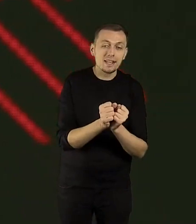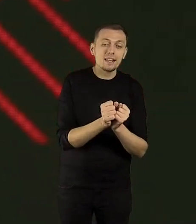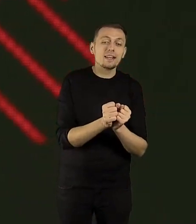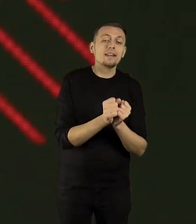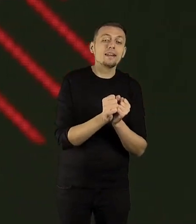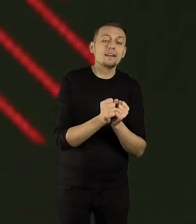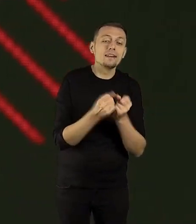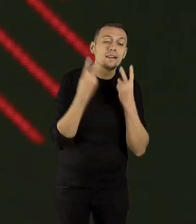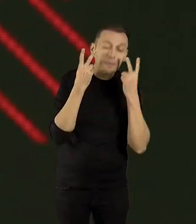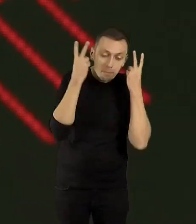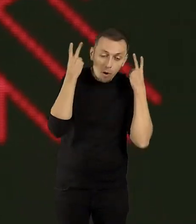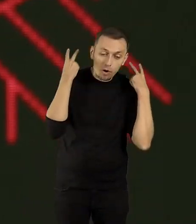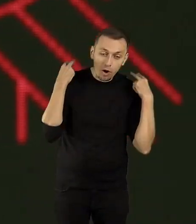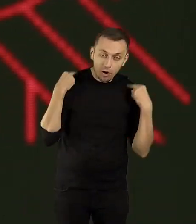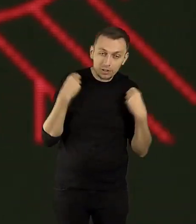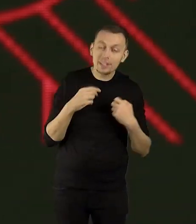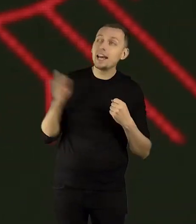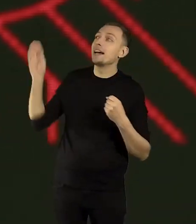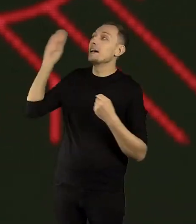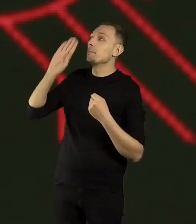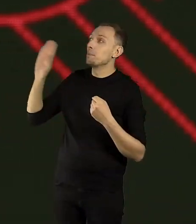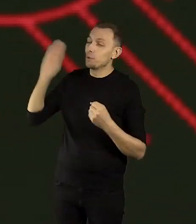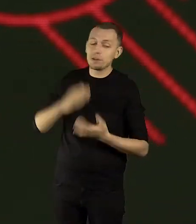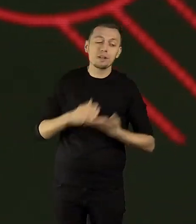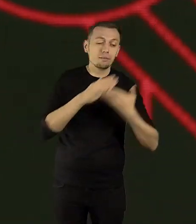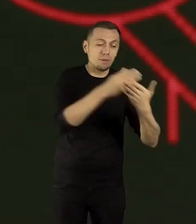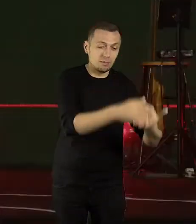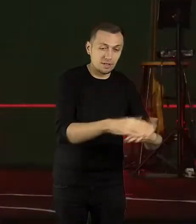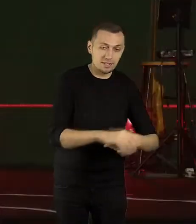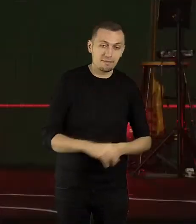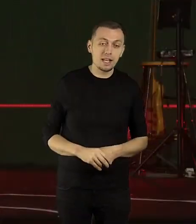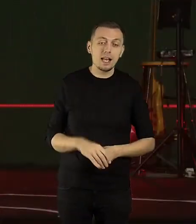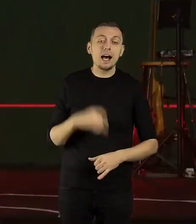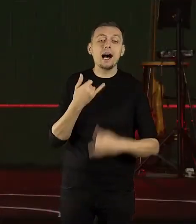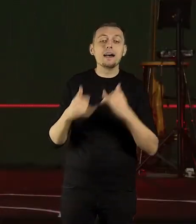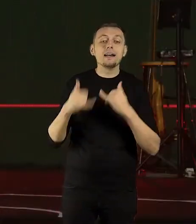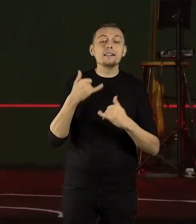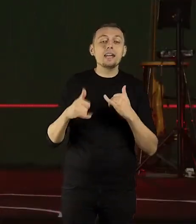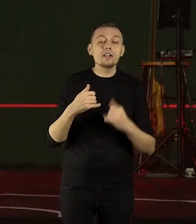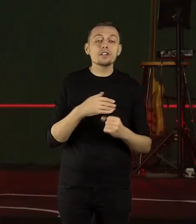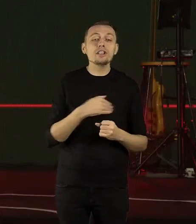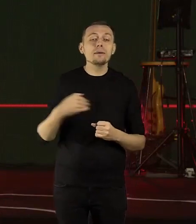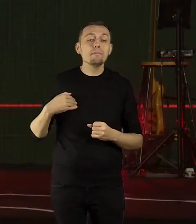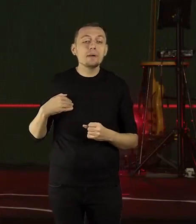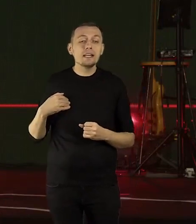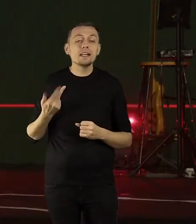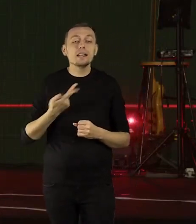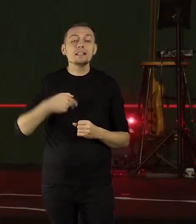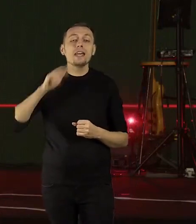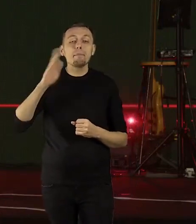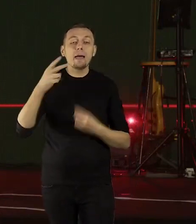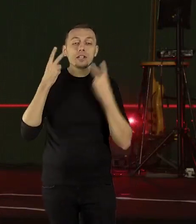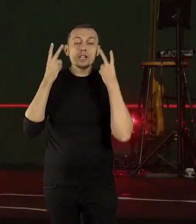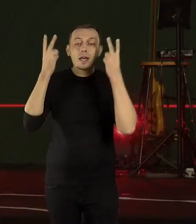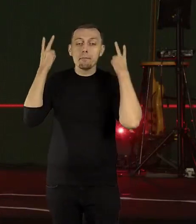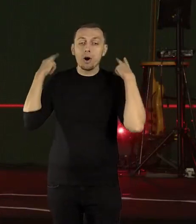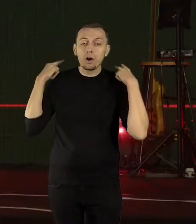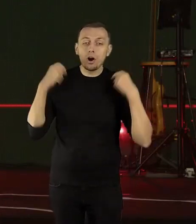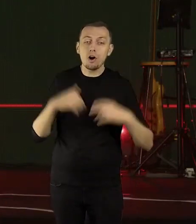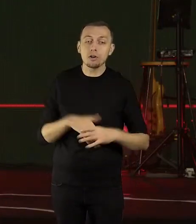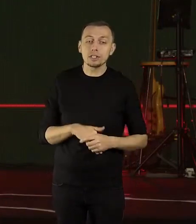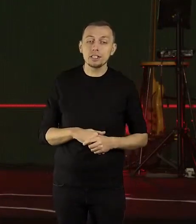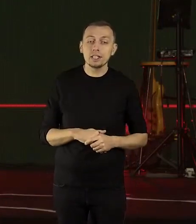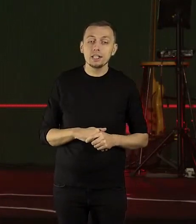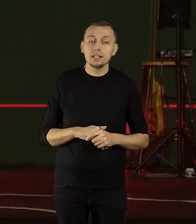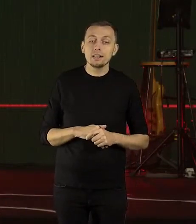stali. Bo tylko wtedy jesteśmy w stanie Jego zobaczyć. Bóg zawsze jest po stronie bólu. Ktoś z was musi to dzisiaj